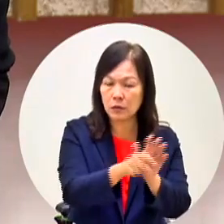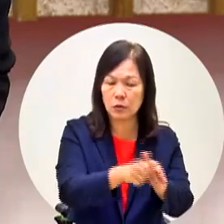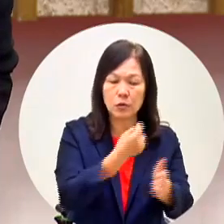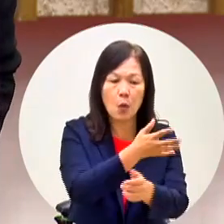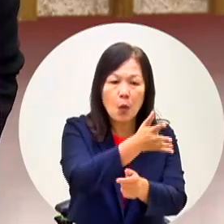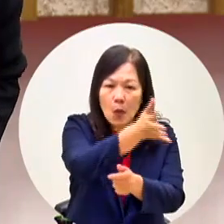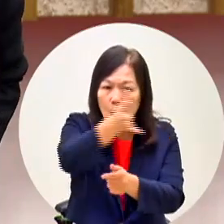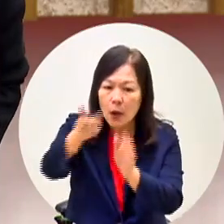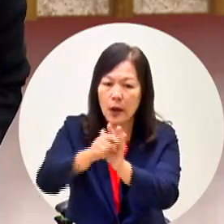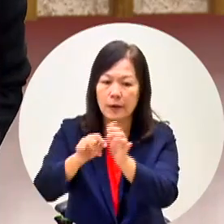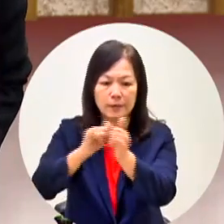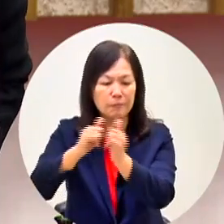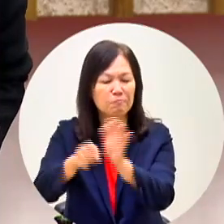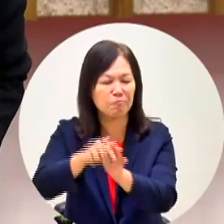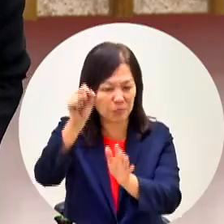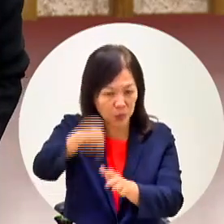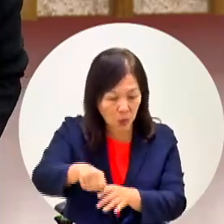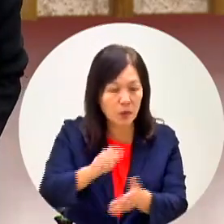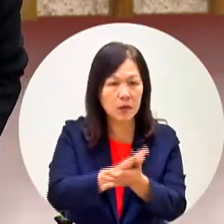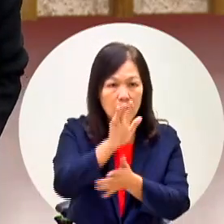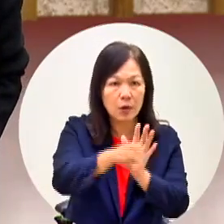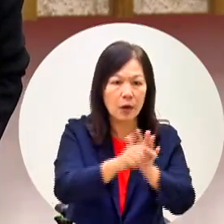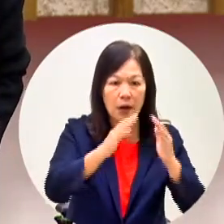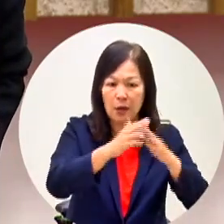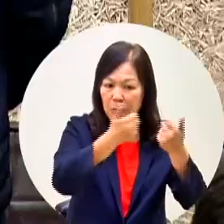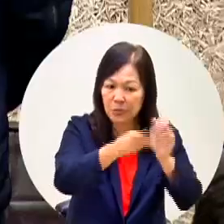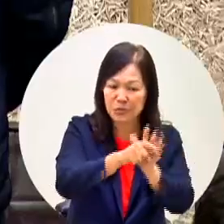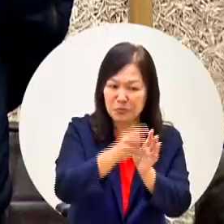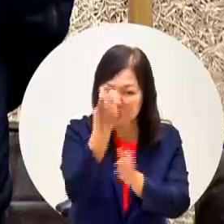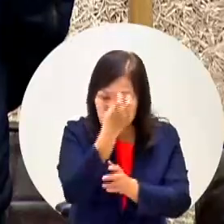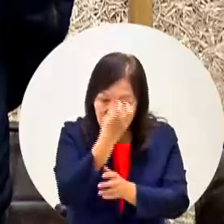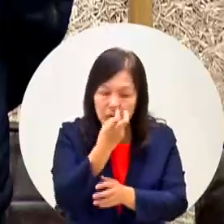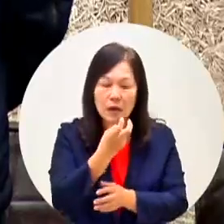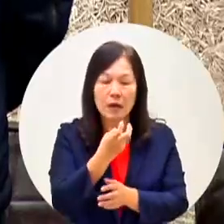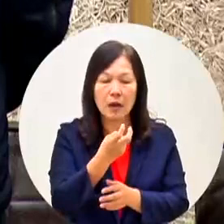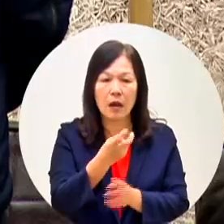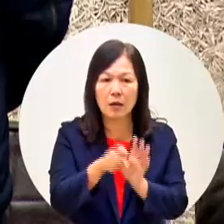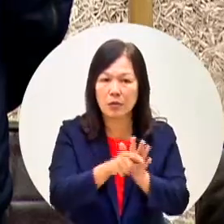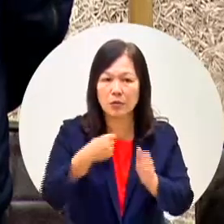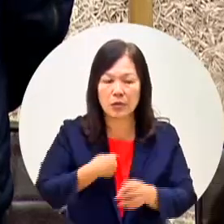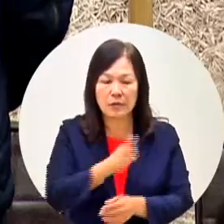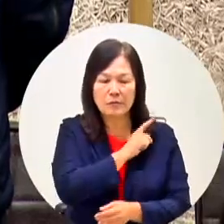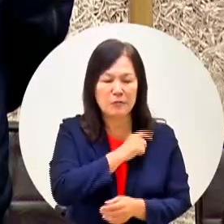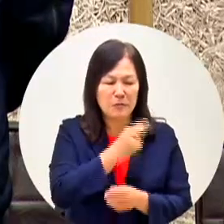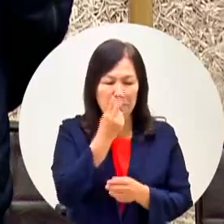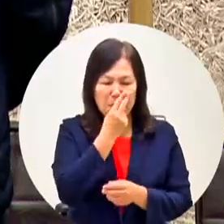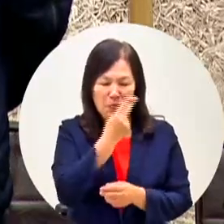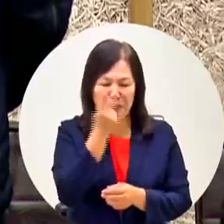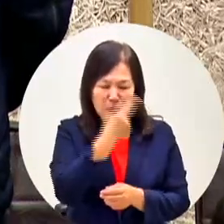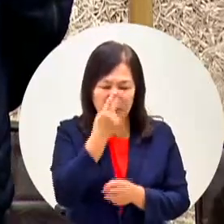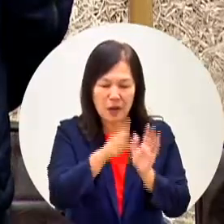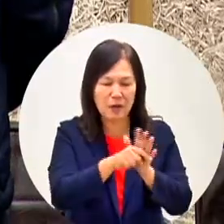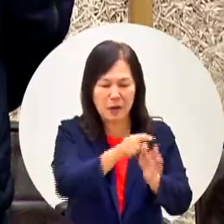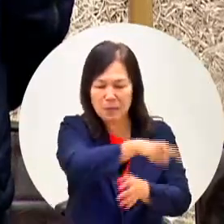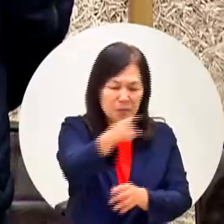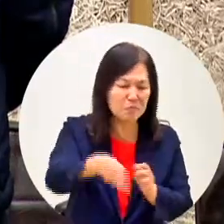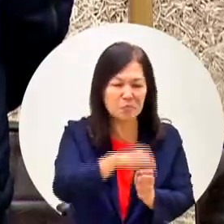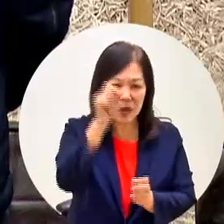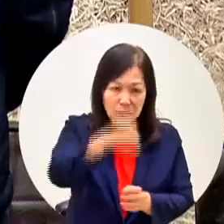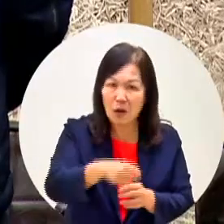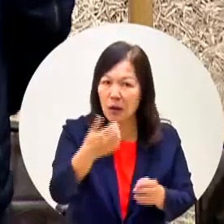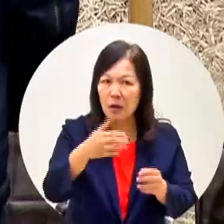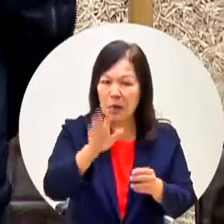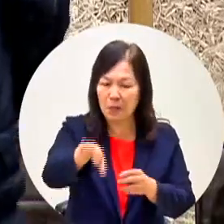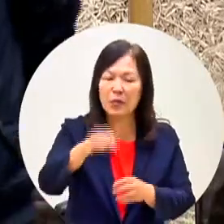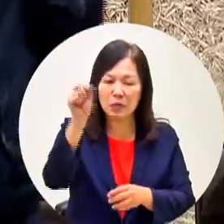还有议员诸公的监督，所以我们绝对不会贸然在民意没有通过、议员没有核可，我们就去执行这